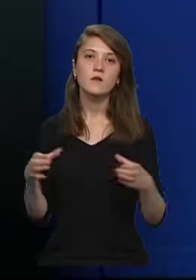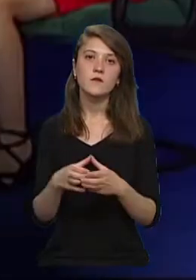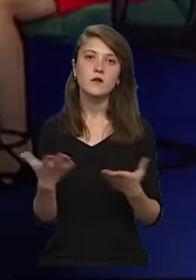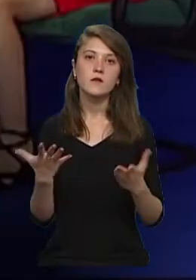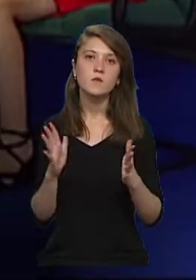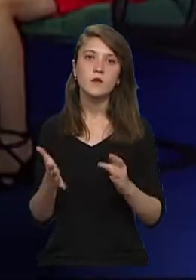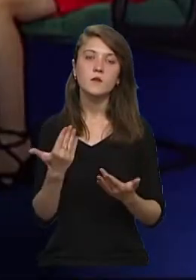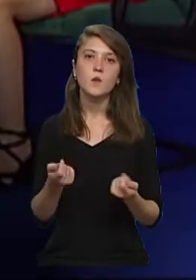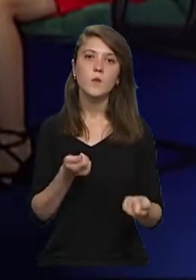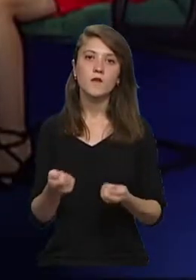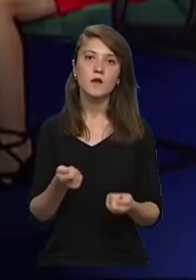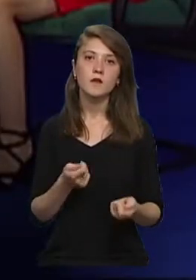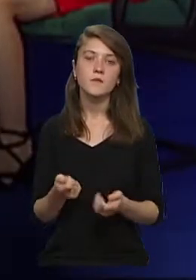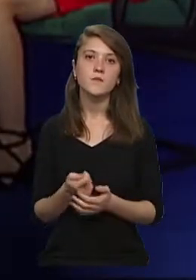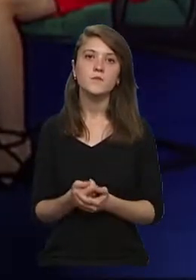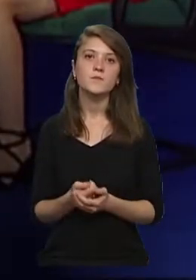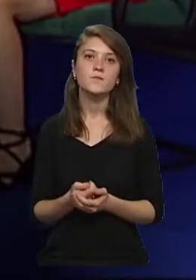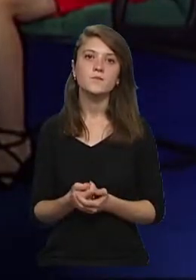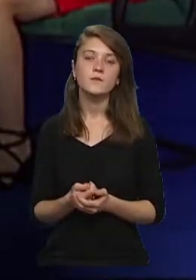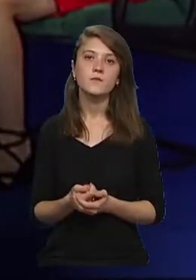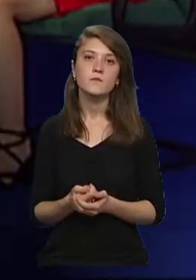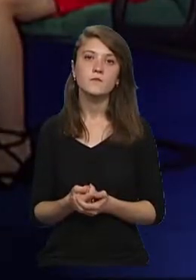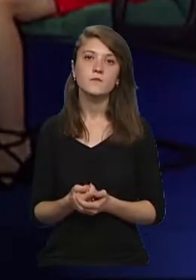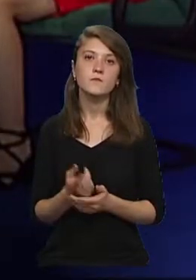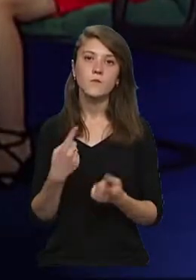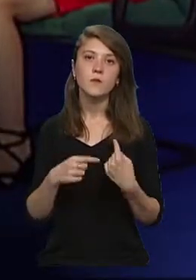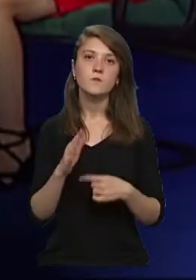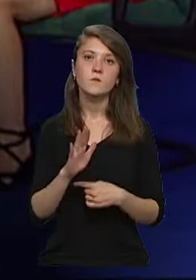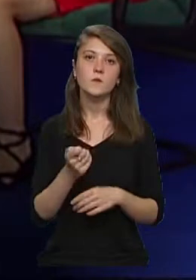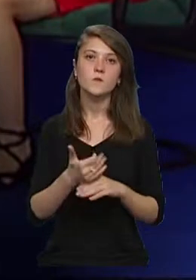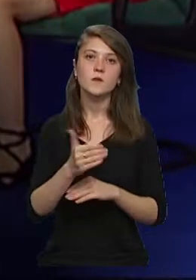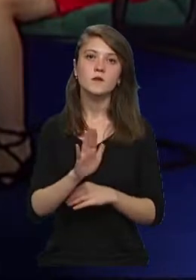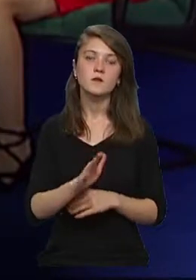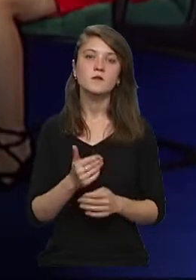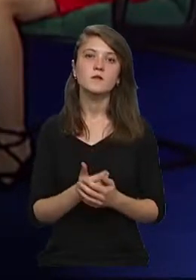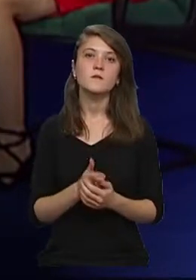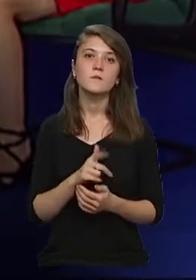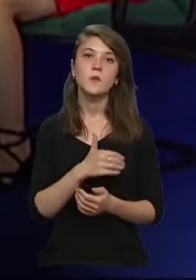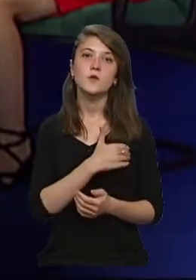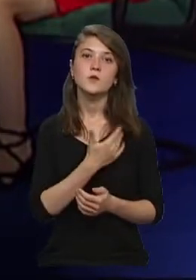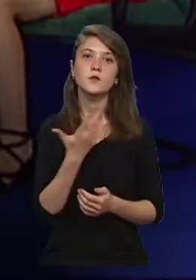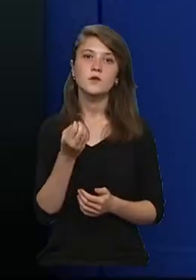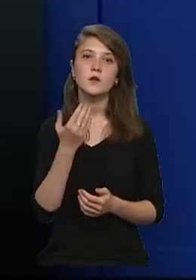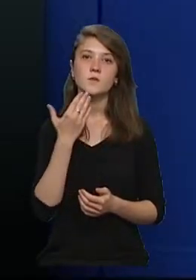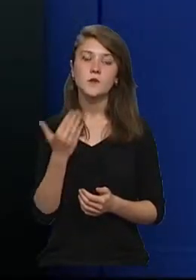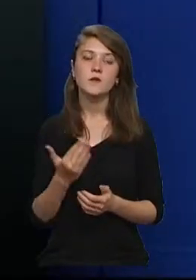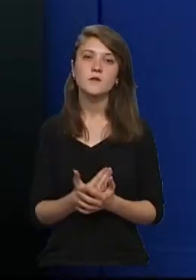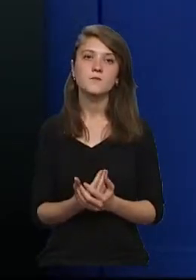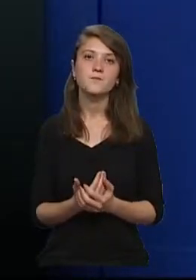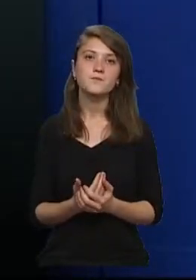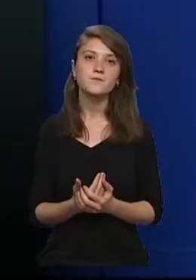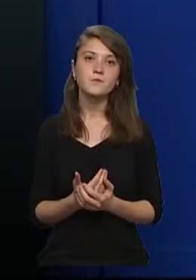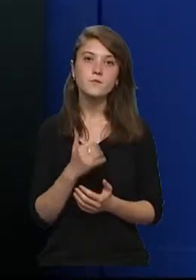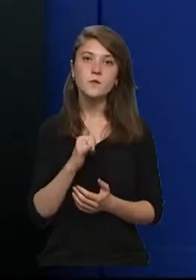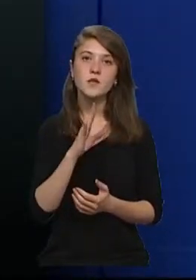ним управляти. Колектив однодумців. Ми повернемося до вас. Я хочу аспект молоді ще актуалізувати